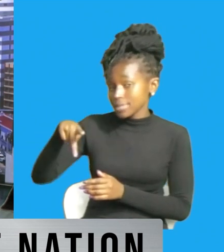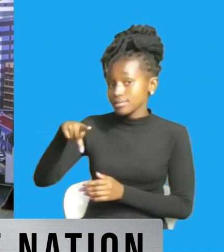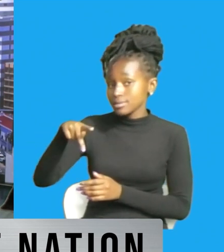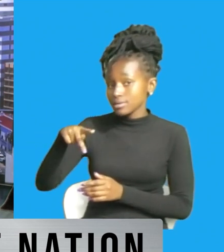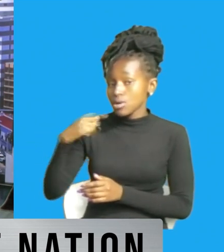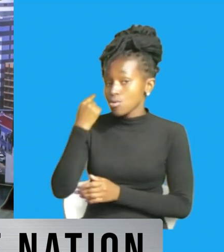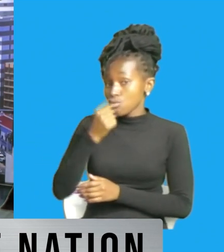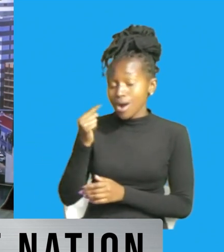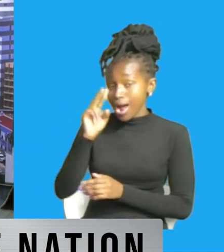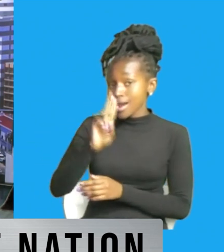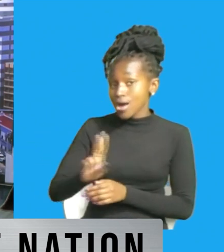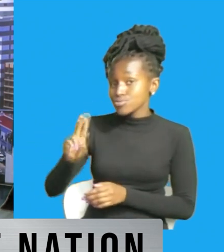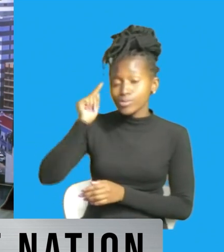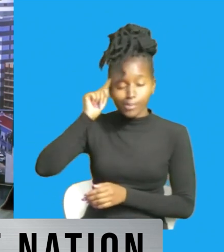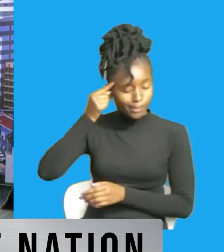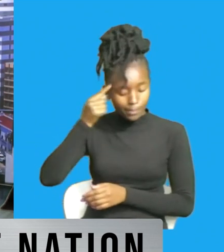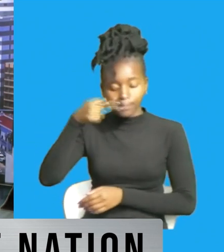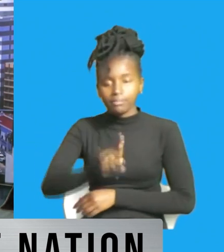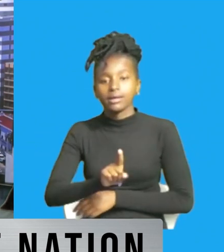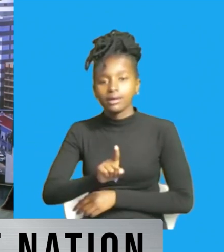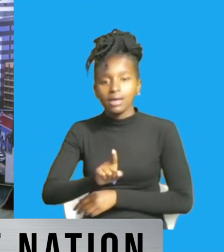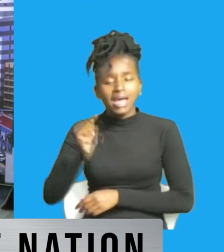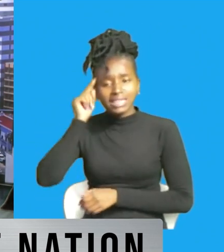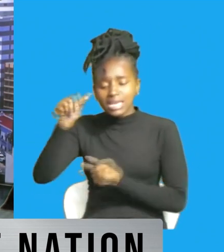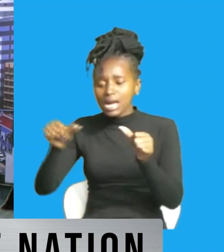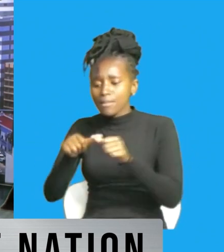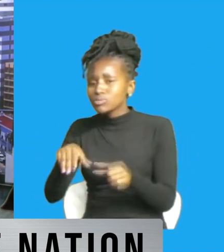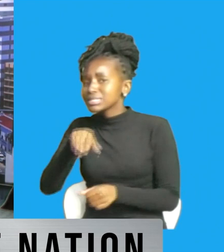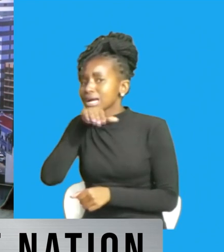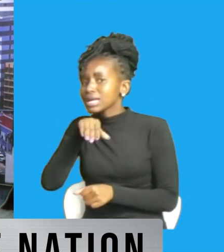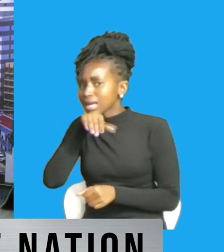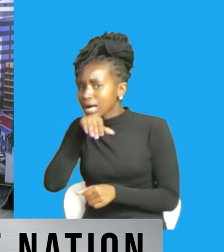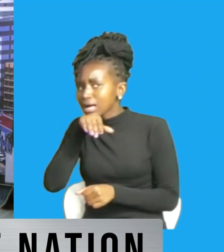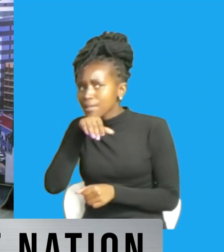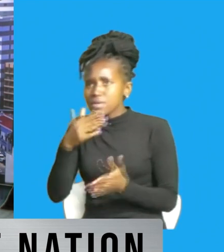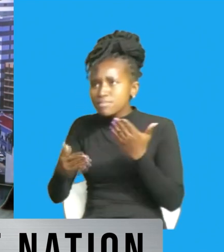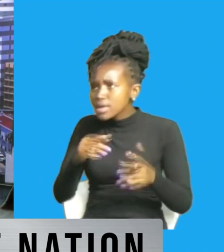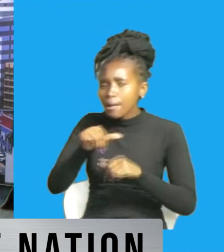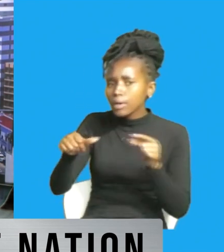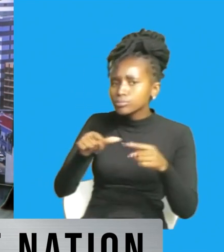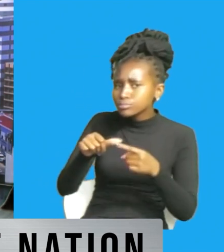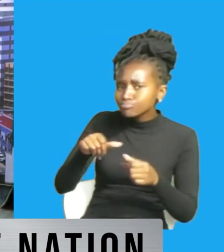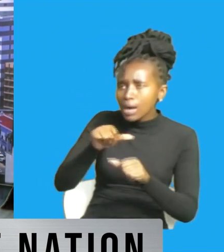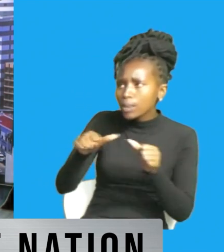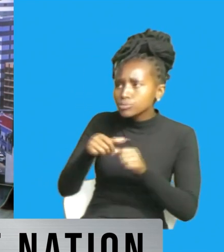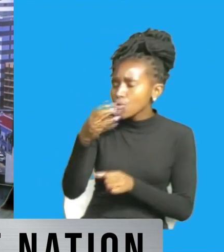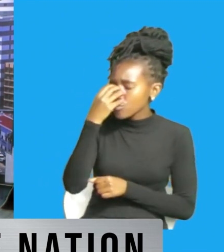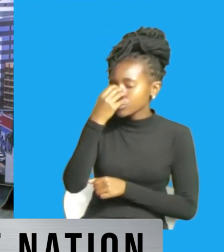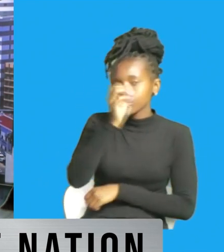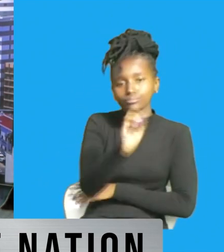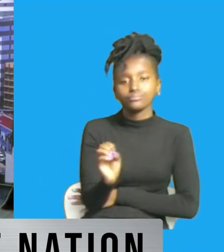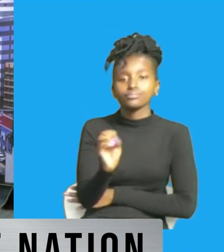ati lazima niangalie, akiangalia nyuma lazima angalie kama Raila Odinga anamwangalia ama William Ruto anamwangalia. So I'm really